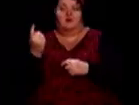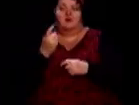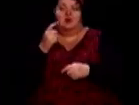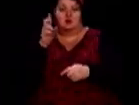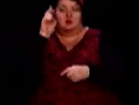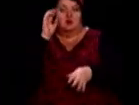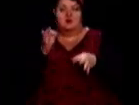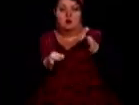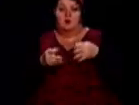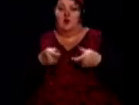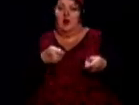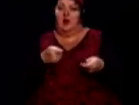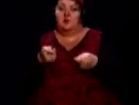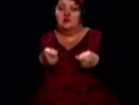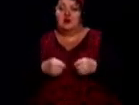адміністрації.